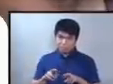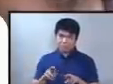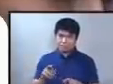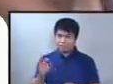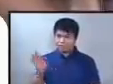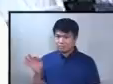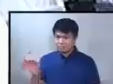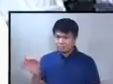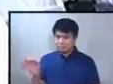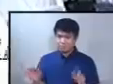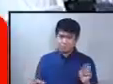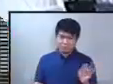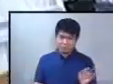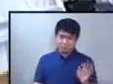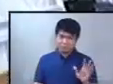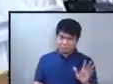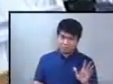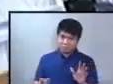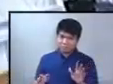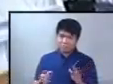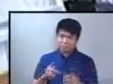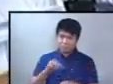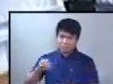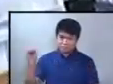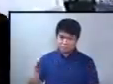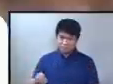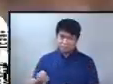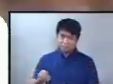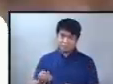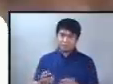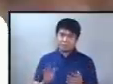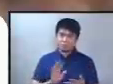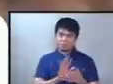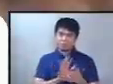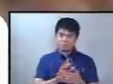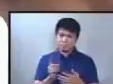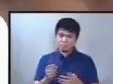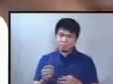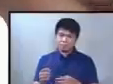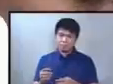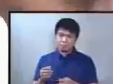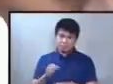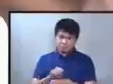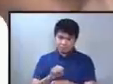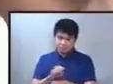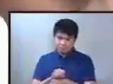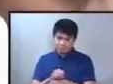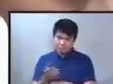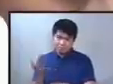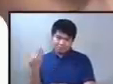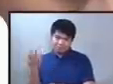95% paved already. They're saying around 99% of roads are now paved. So if you work backwards, Your Honor, you're talking about